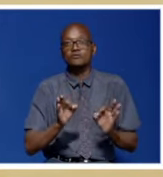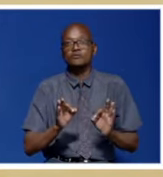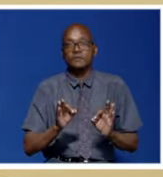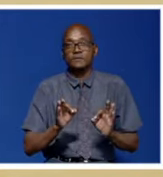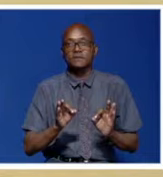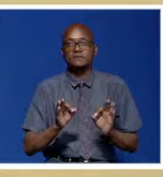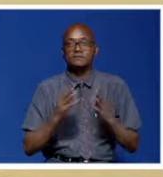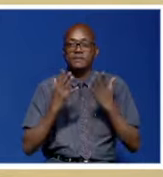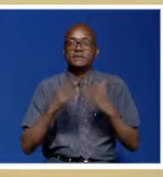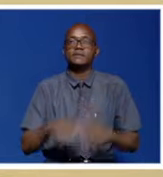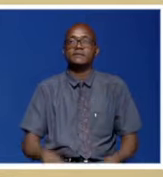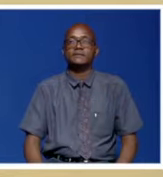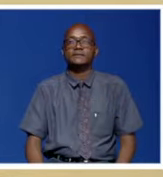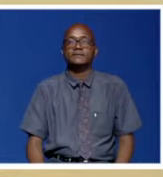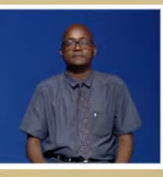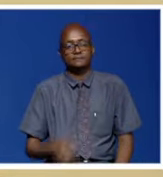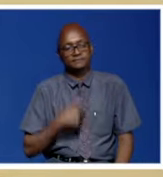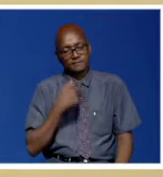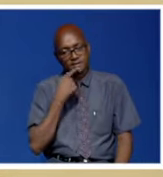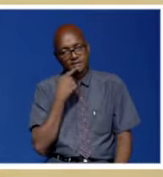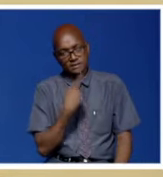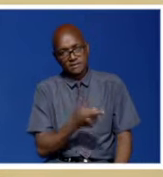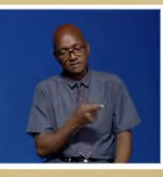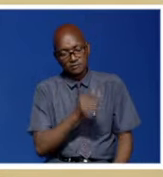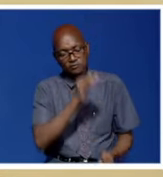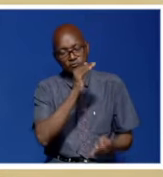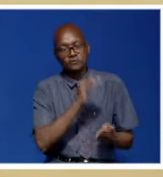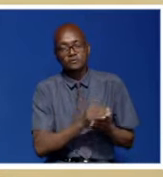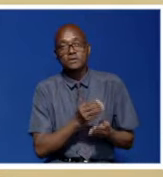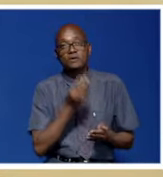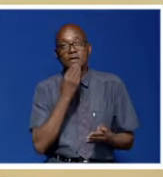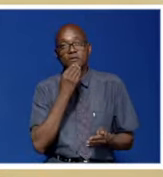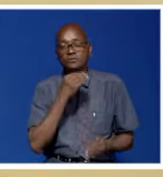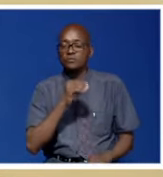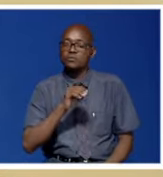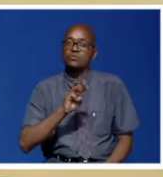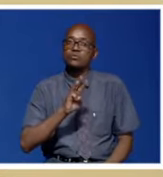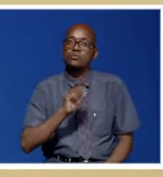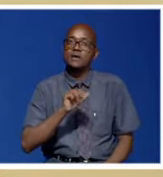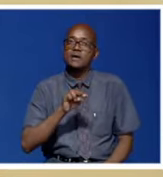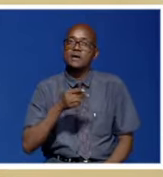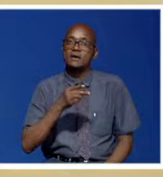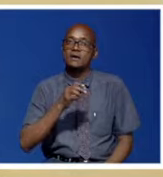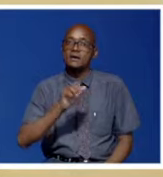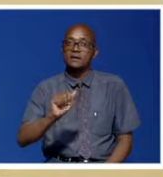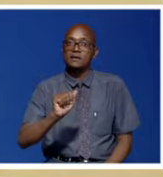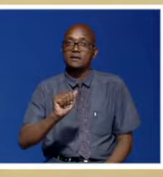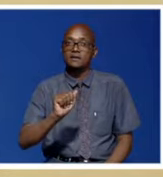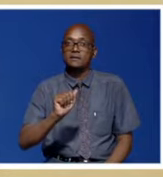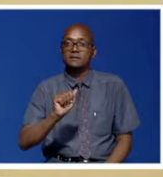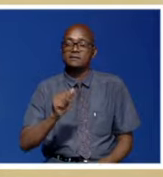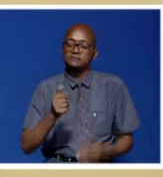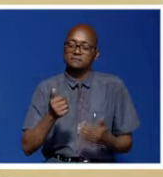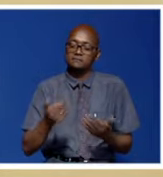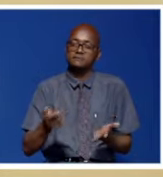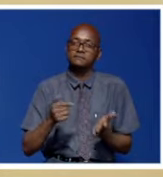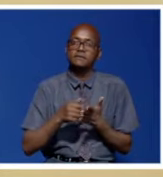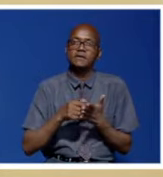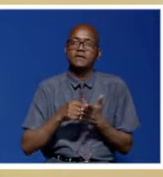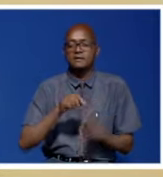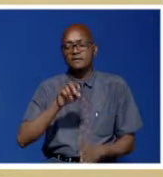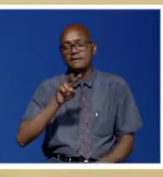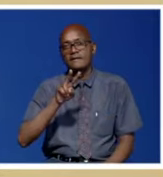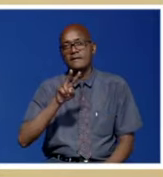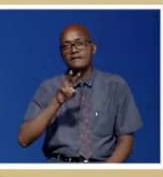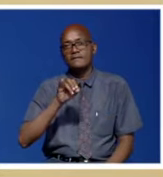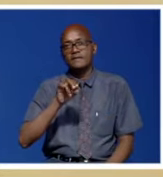wanga. Nimeeleza njia za kutumia kwa wale wanaotaka kula wanga, kama hiyo kuweka vinegar au